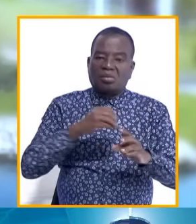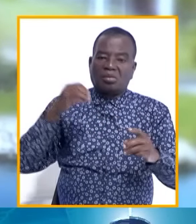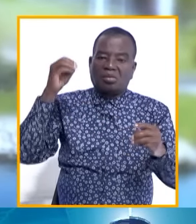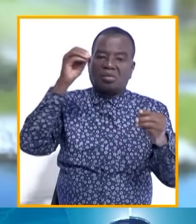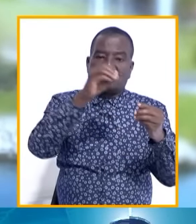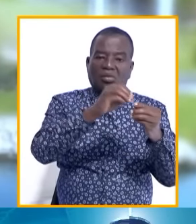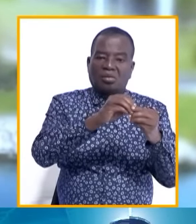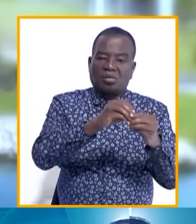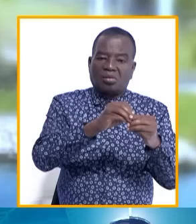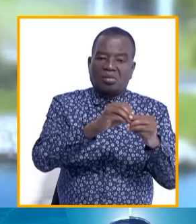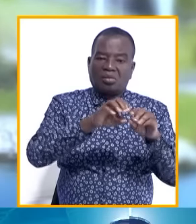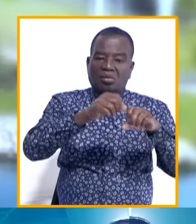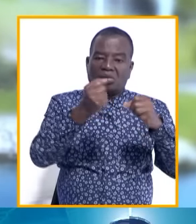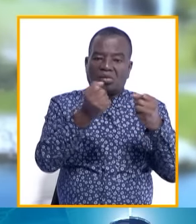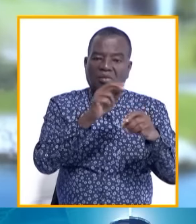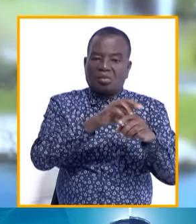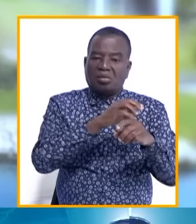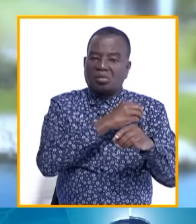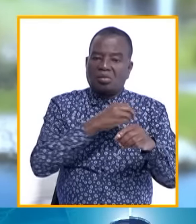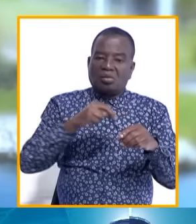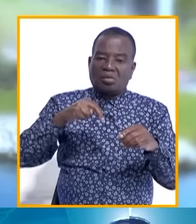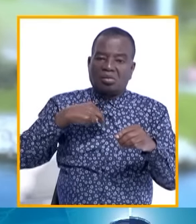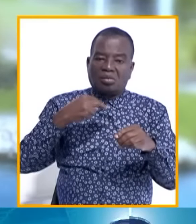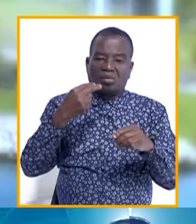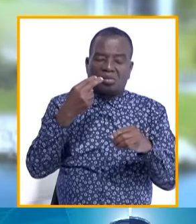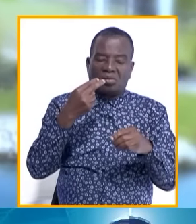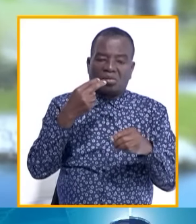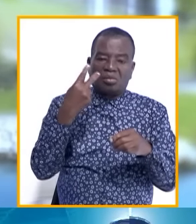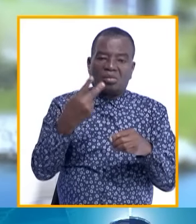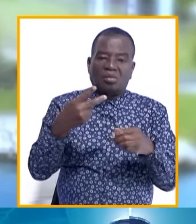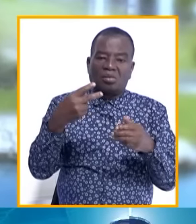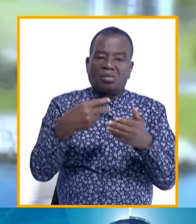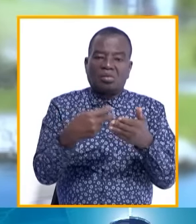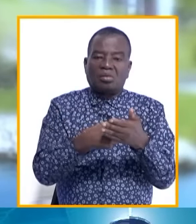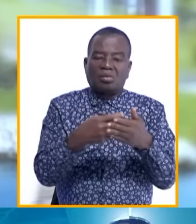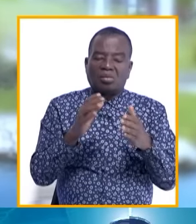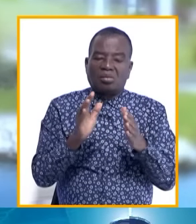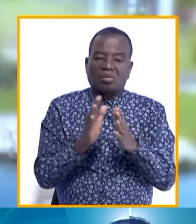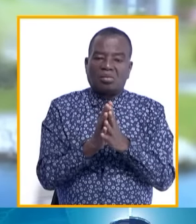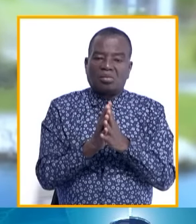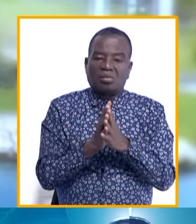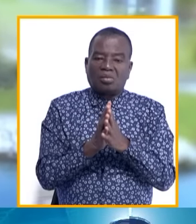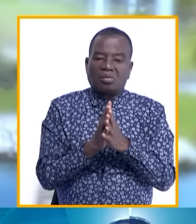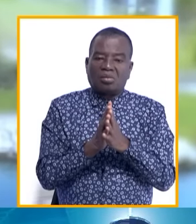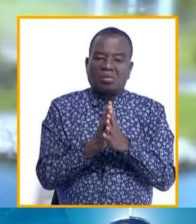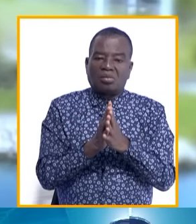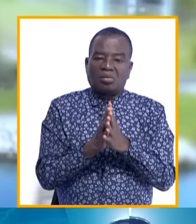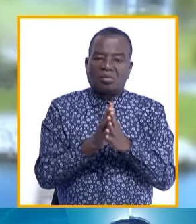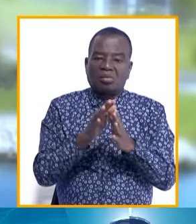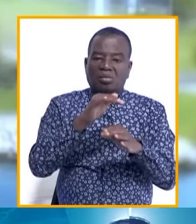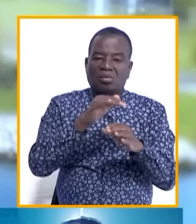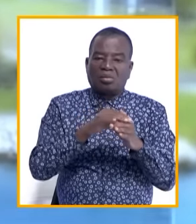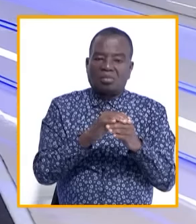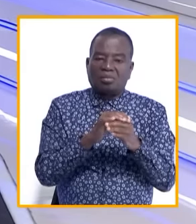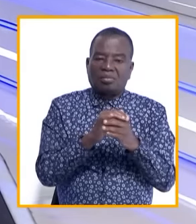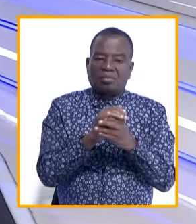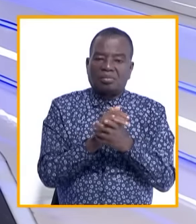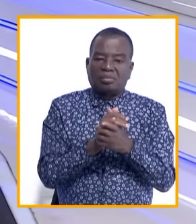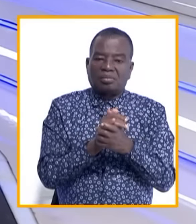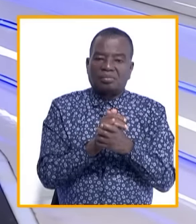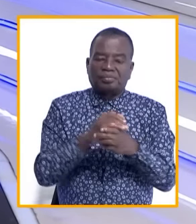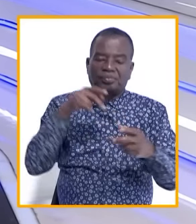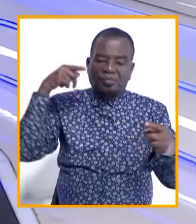rejoindre la casse de Ndotré, le nouveau site qui comprend 2000 boxes modernes installées sur plus de 10 hectares.